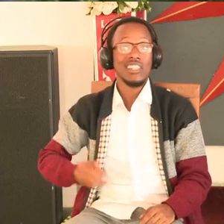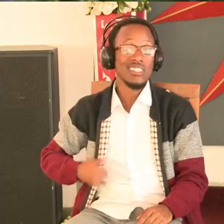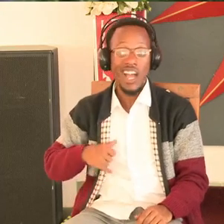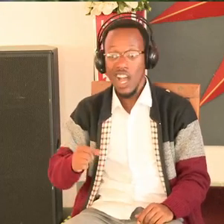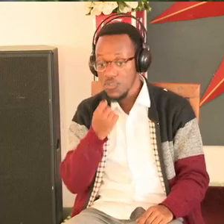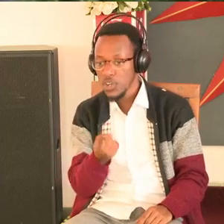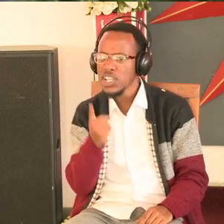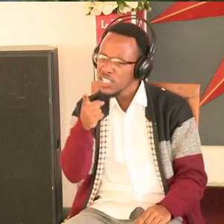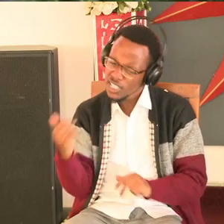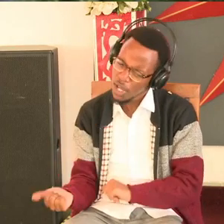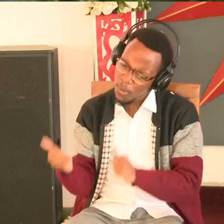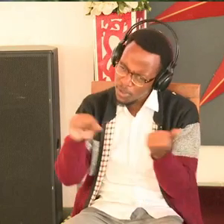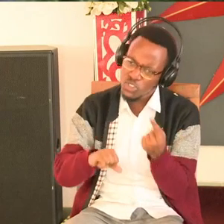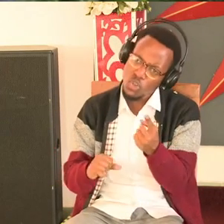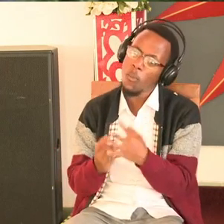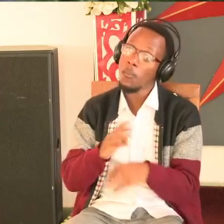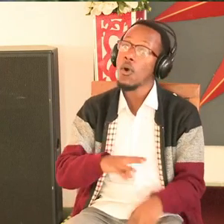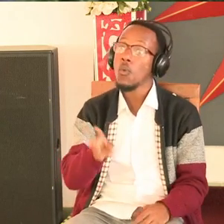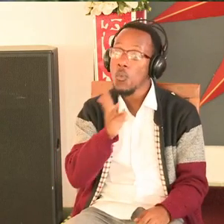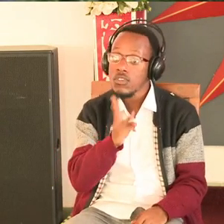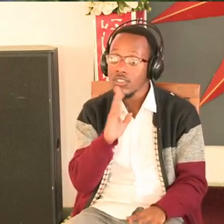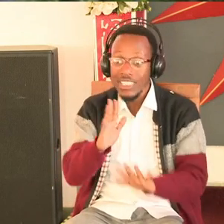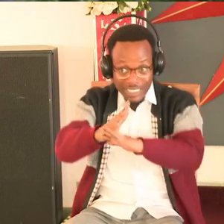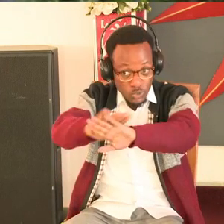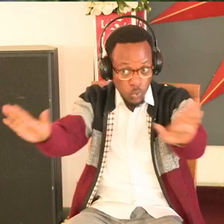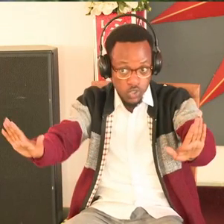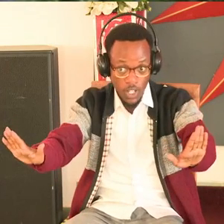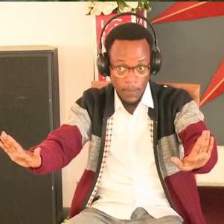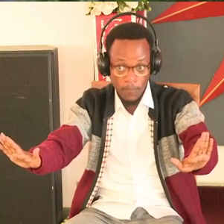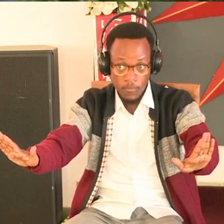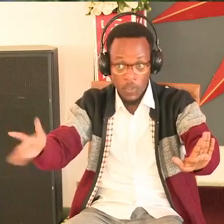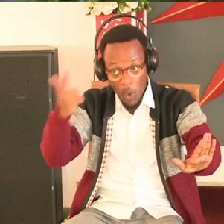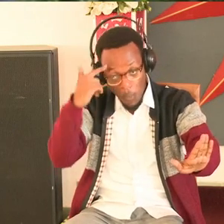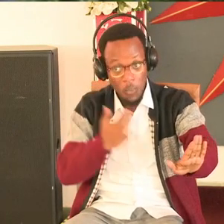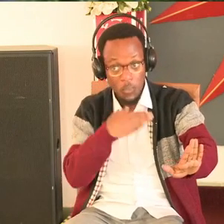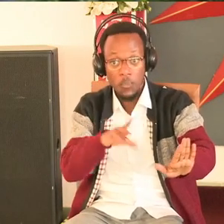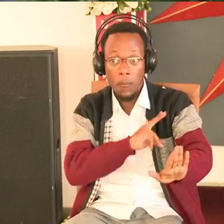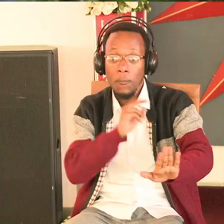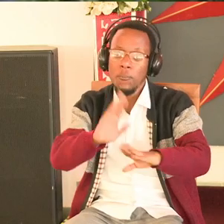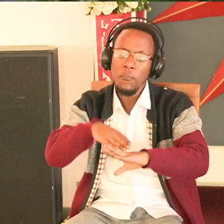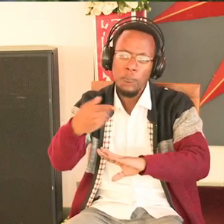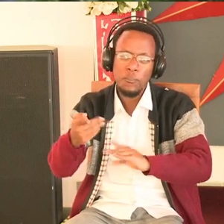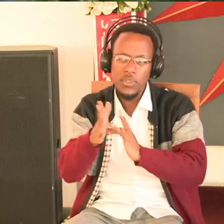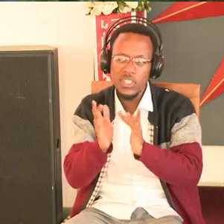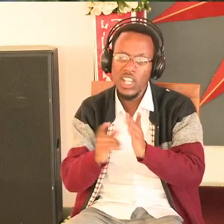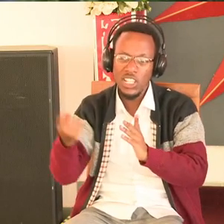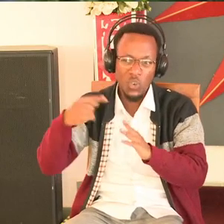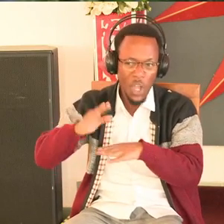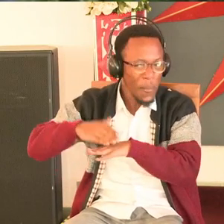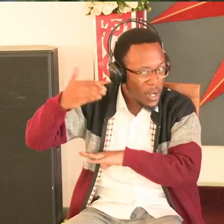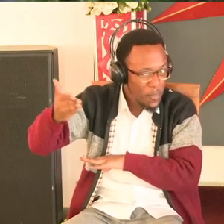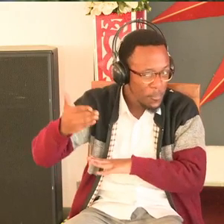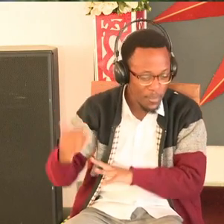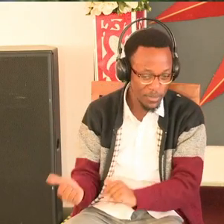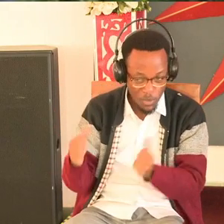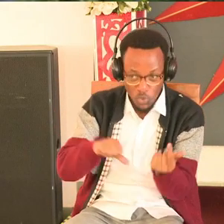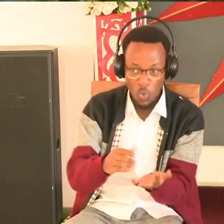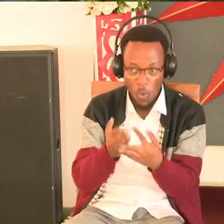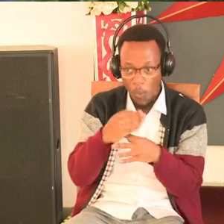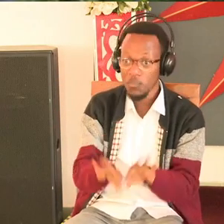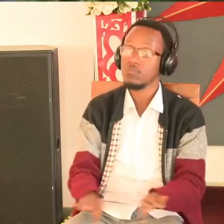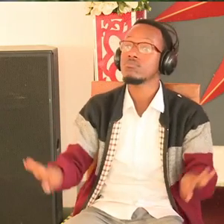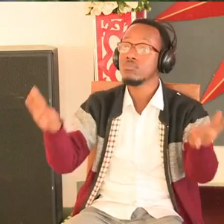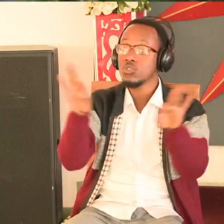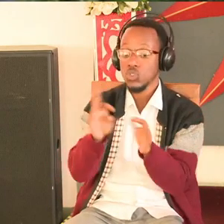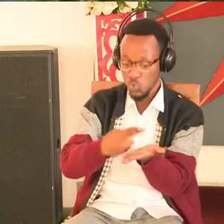njyewe ndababatiza n'amazi kubwo kwiha n'ibyaha noneho uzaza hanyuma azababatirisha